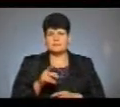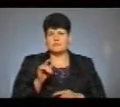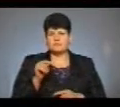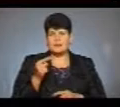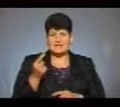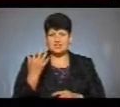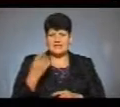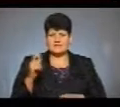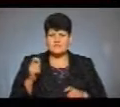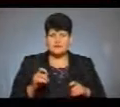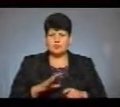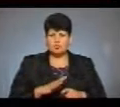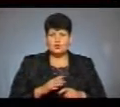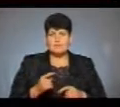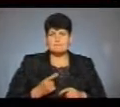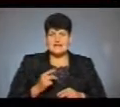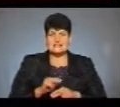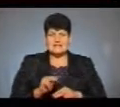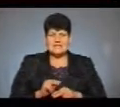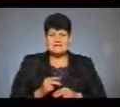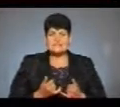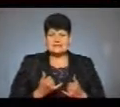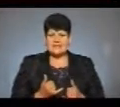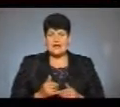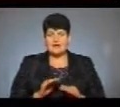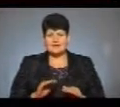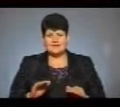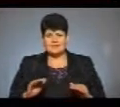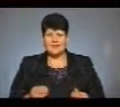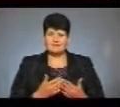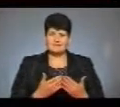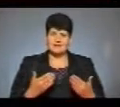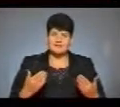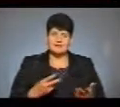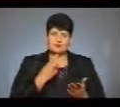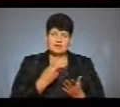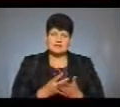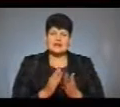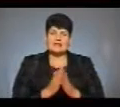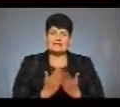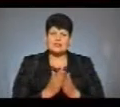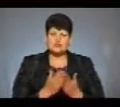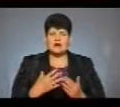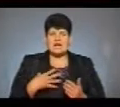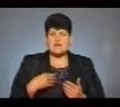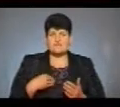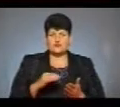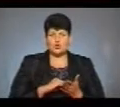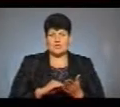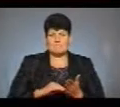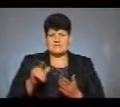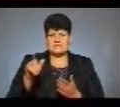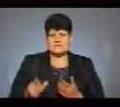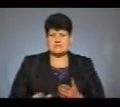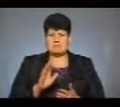день фестивалю відбулися майстер-класи для дітей, виставки та презентація книжок львівської письменниці Ніки Нікалео. Як це